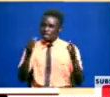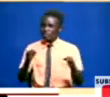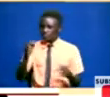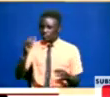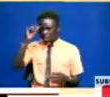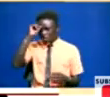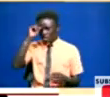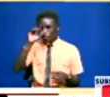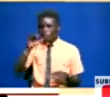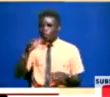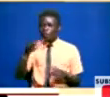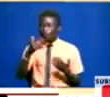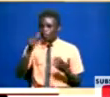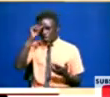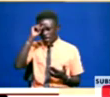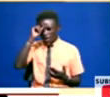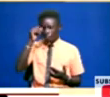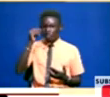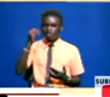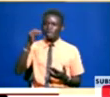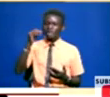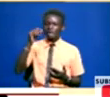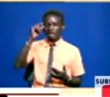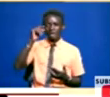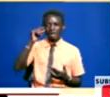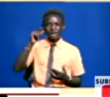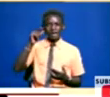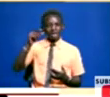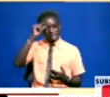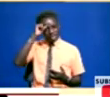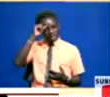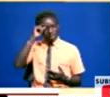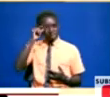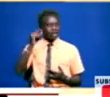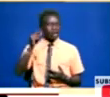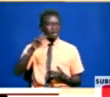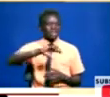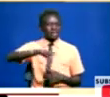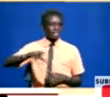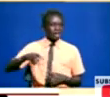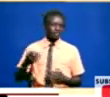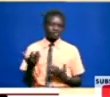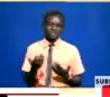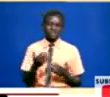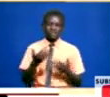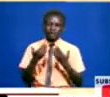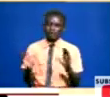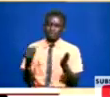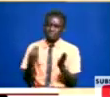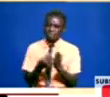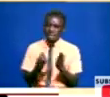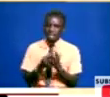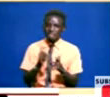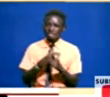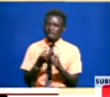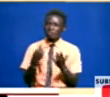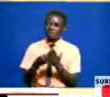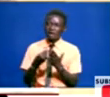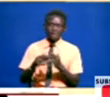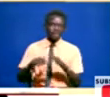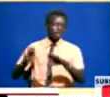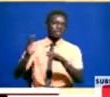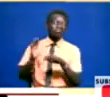au serikali ya government au serikali ya county imepoteza pesa, alafu hiyo pesa ibaki tu hivyo namna hii bila